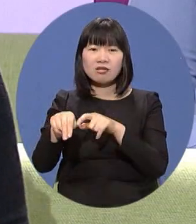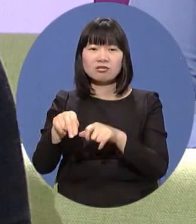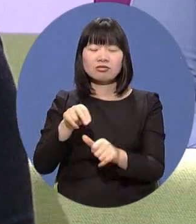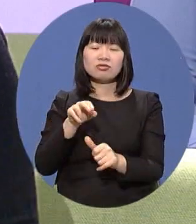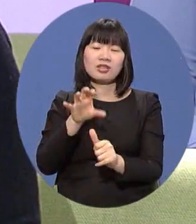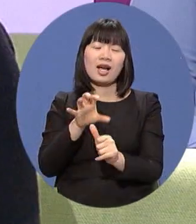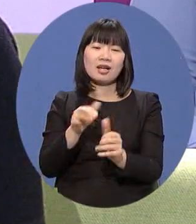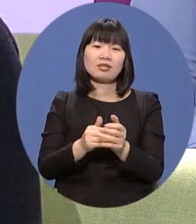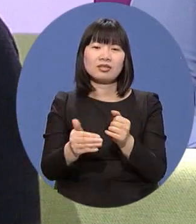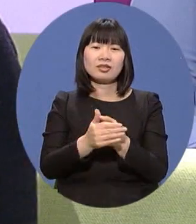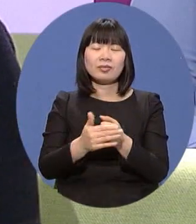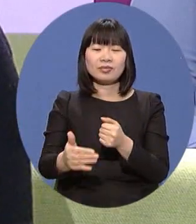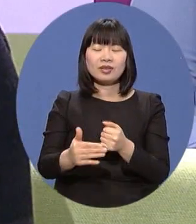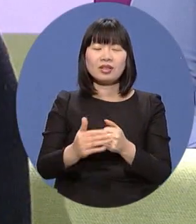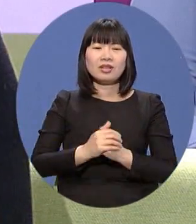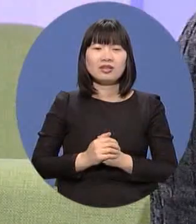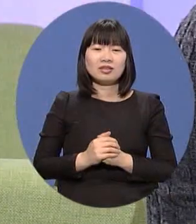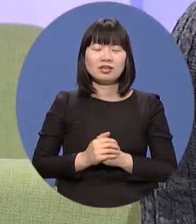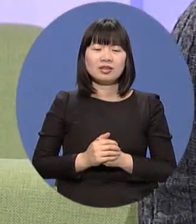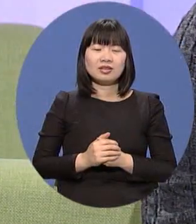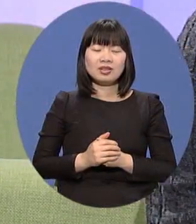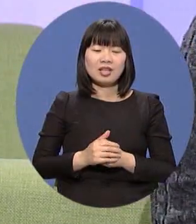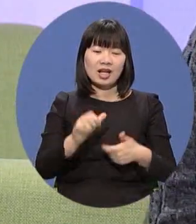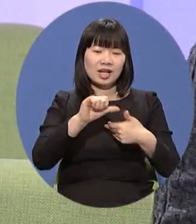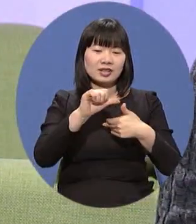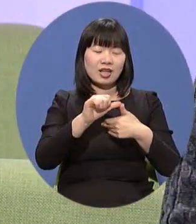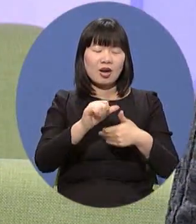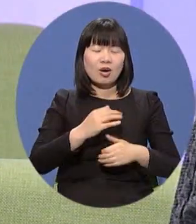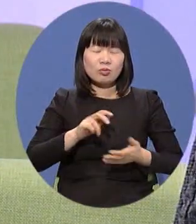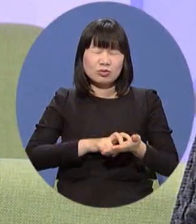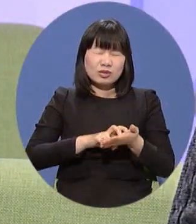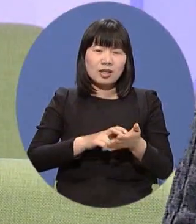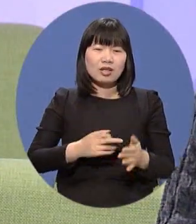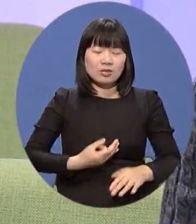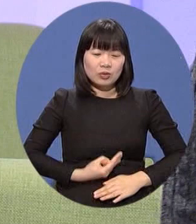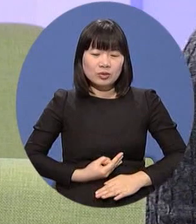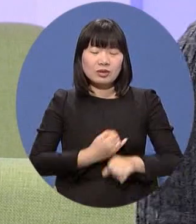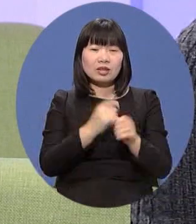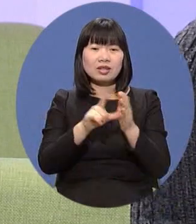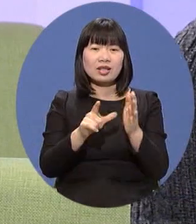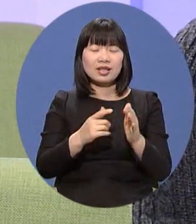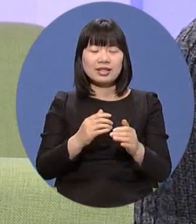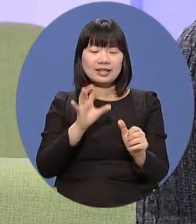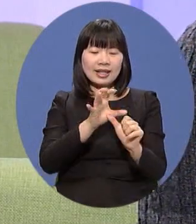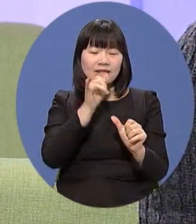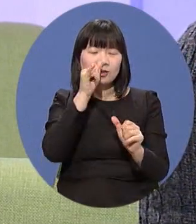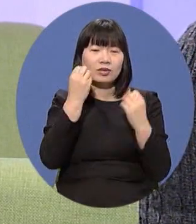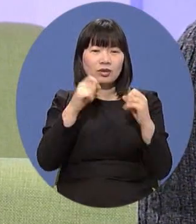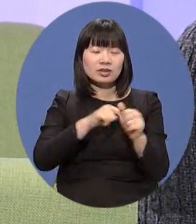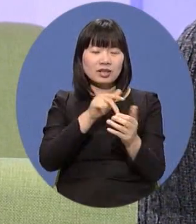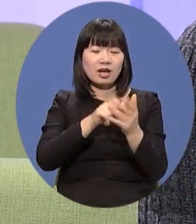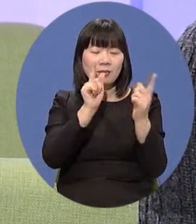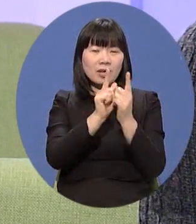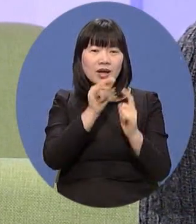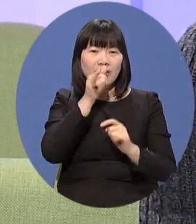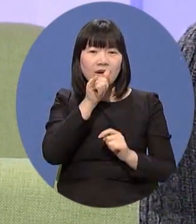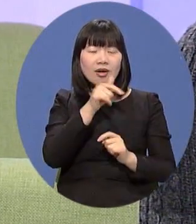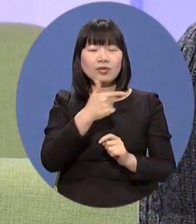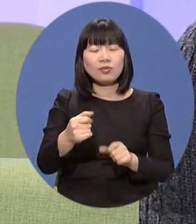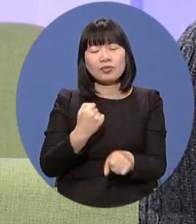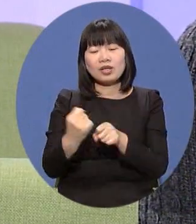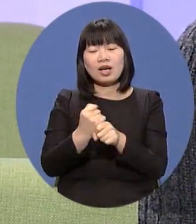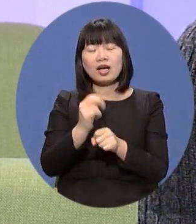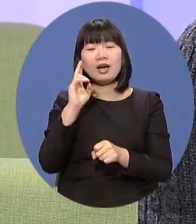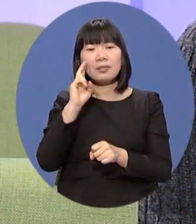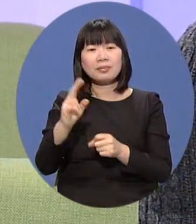하거든요. 맞아. 그래서 아이가 불안하거나 이렇게 소심한 아이들은 특히 야단을 맞는다거나 새로운 상황에 처하게 되면은 굉장히